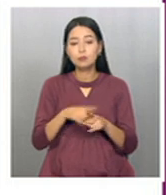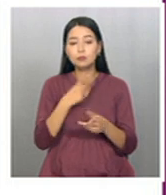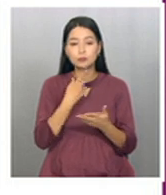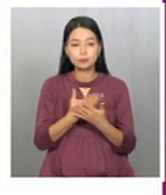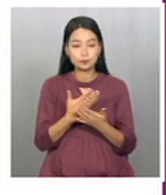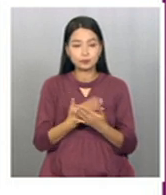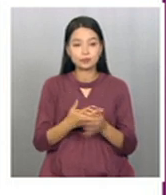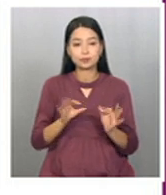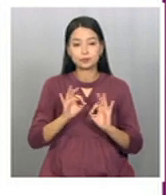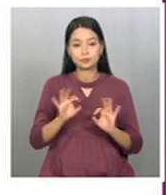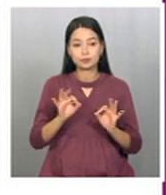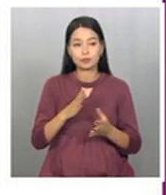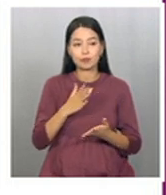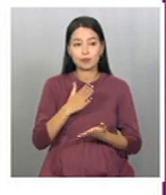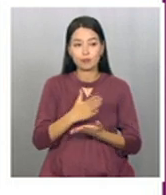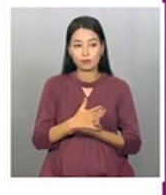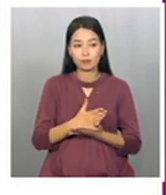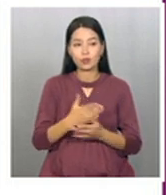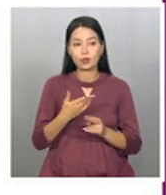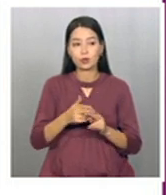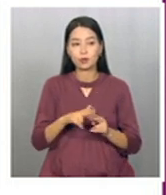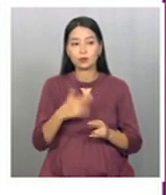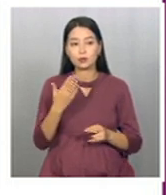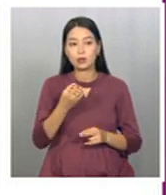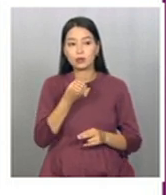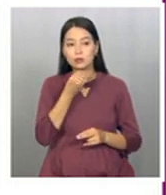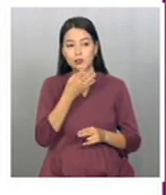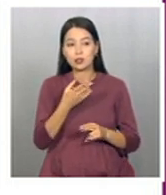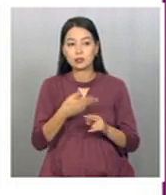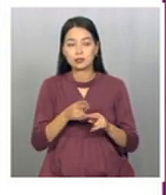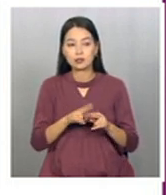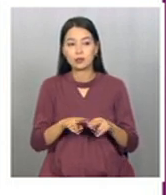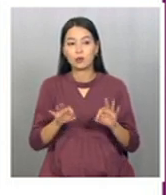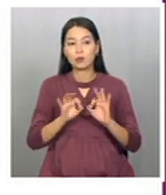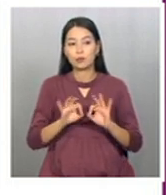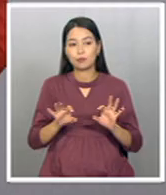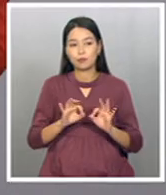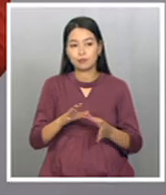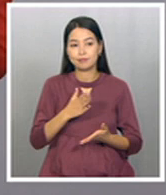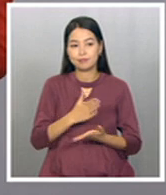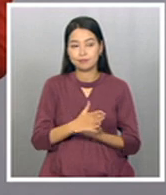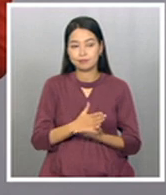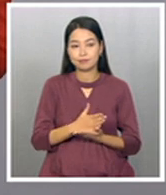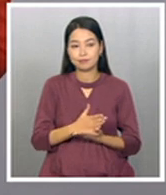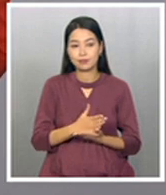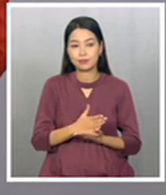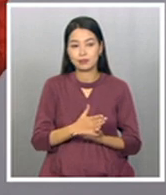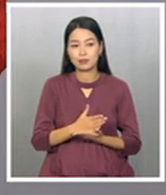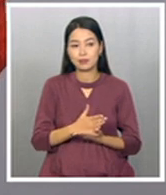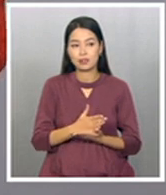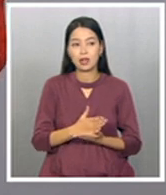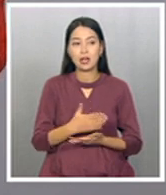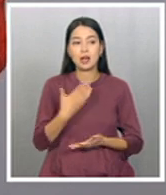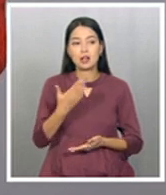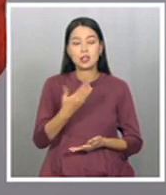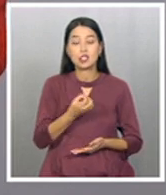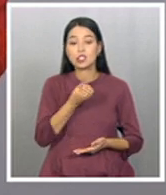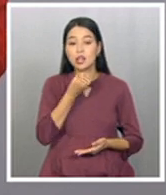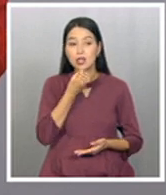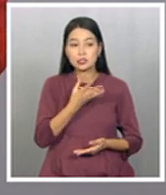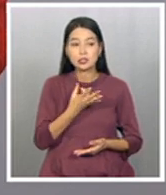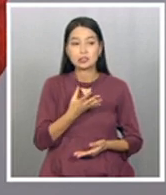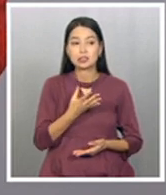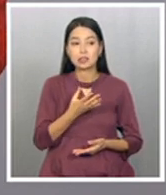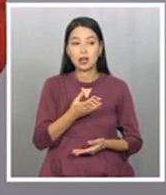атастырылып, ал ақмөрдің сол шалға ұзатылып бара жатқаны туралы білуге болады. Ал жақсыны қорғып болмас бір